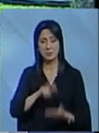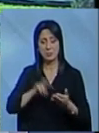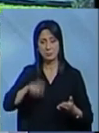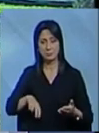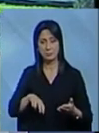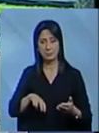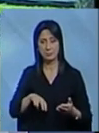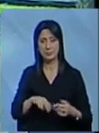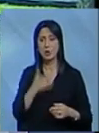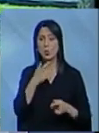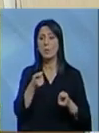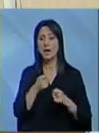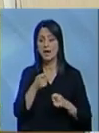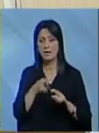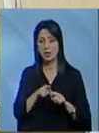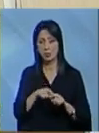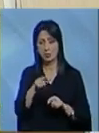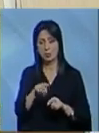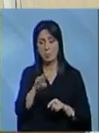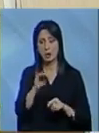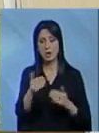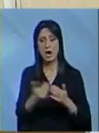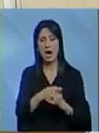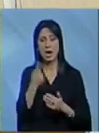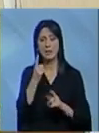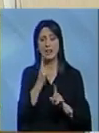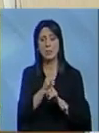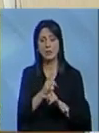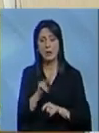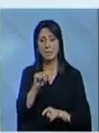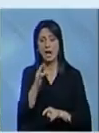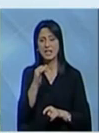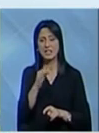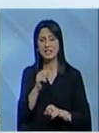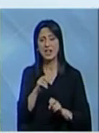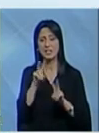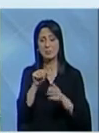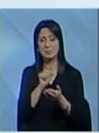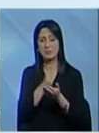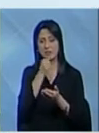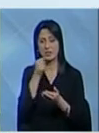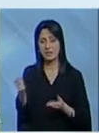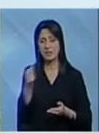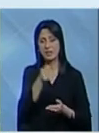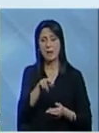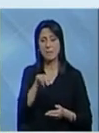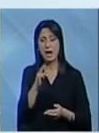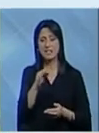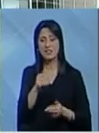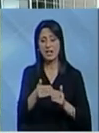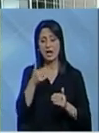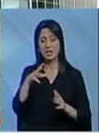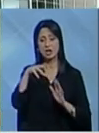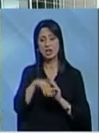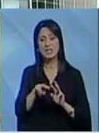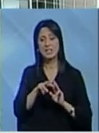თანამდებობები დატოვეს. გუბერნატორმა ალექსანდრე მოწერელიამ დღეს ახალი პირველი მოადგილე დავით ფარცვანიას საგანგებო ბრიფინგზე წარადგინა. ფარცვანია აქამდე საქართველოს